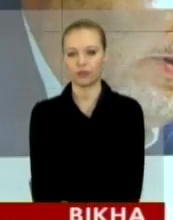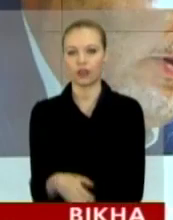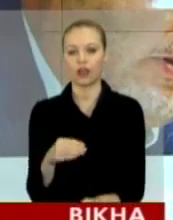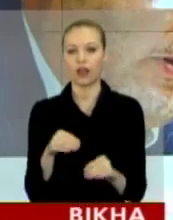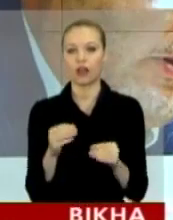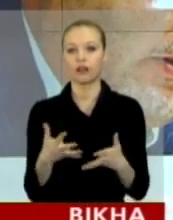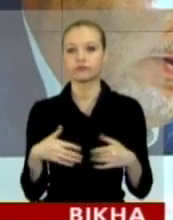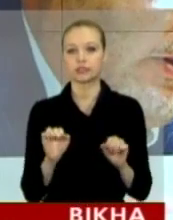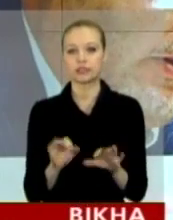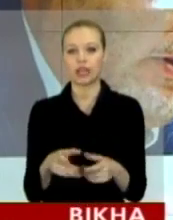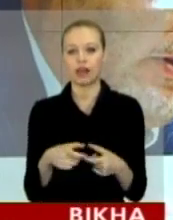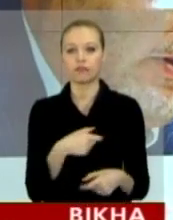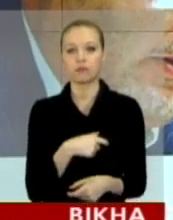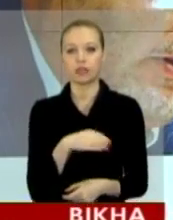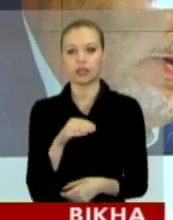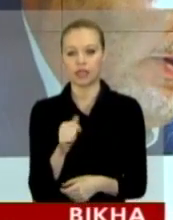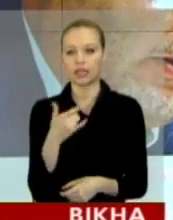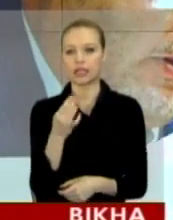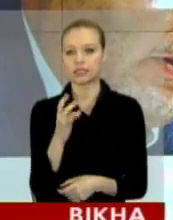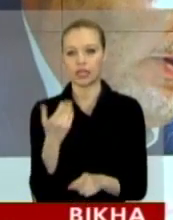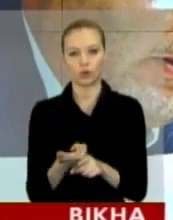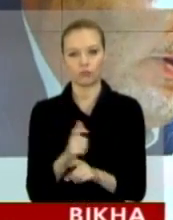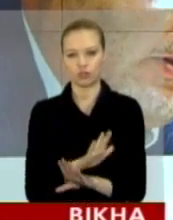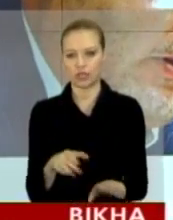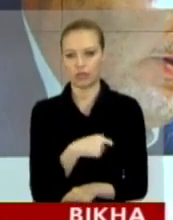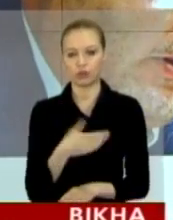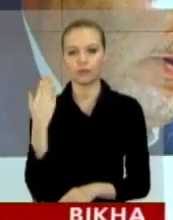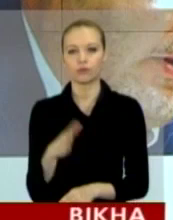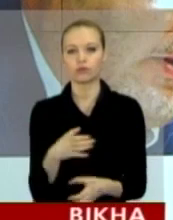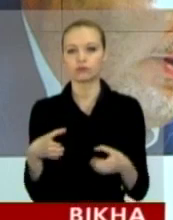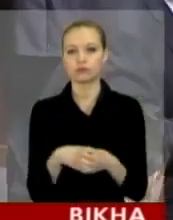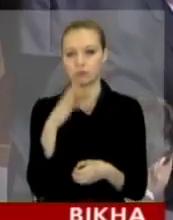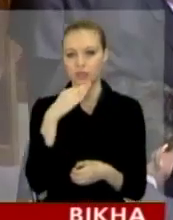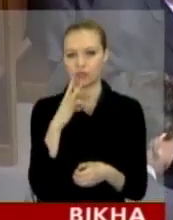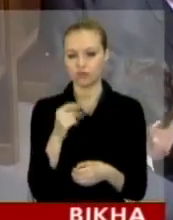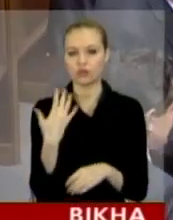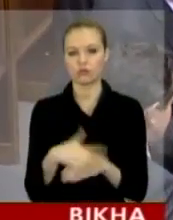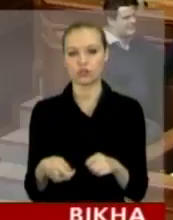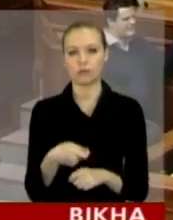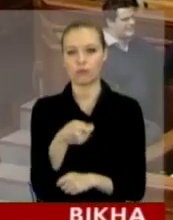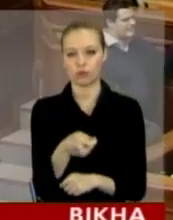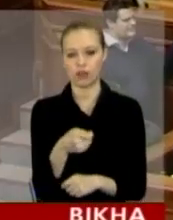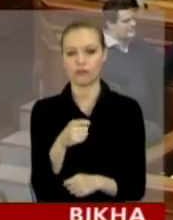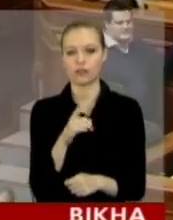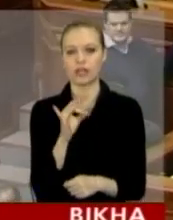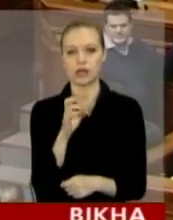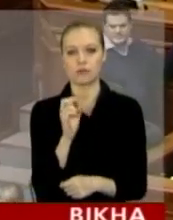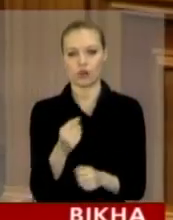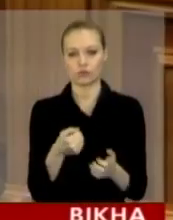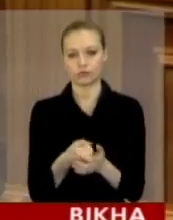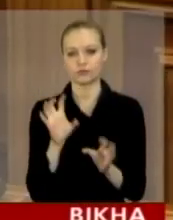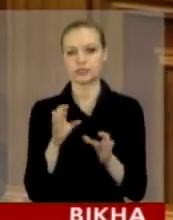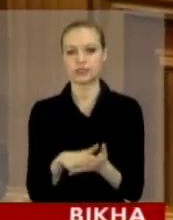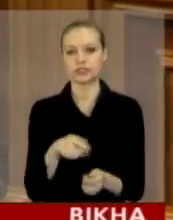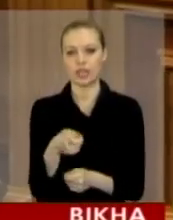Склав мандата. Анатолій Гриценко більше не депутат. Колишній член фракції «Батьківщина» вже подав спікерові Рибакові заяву.